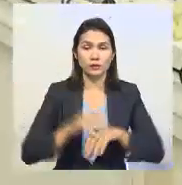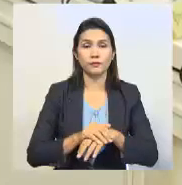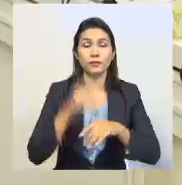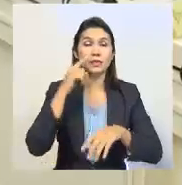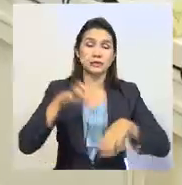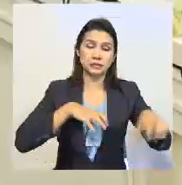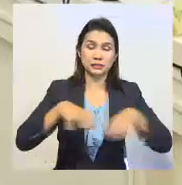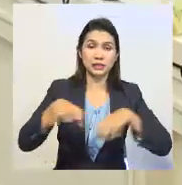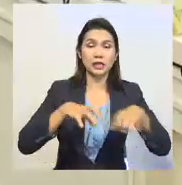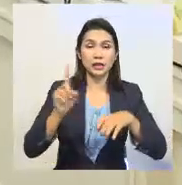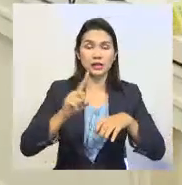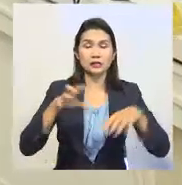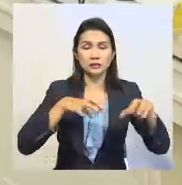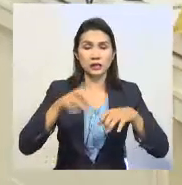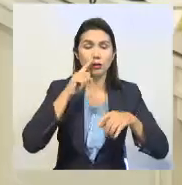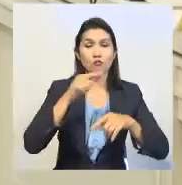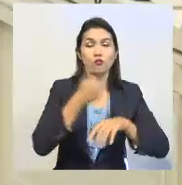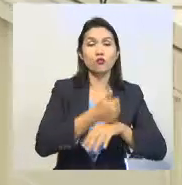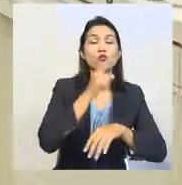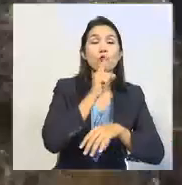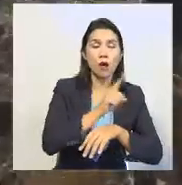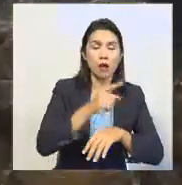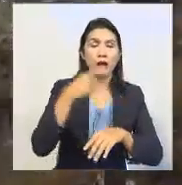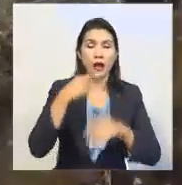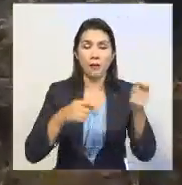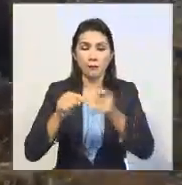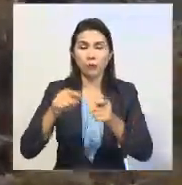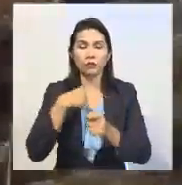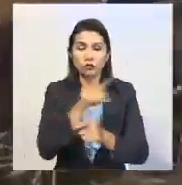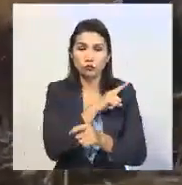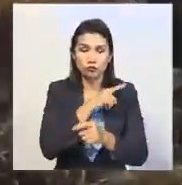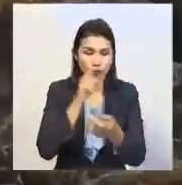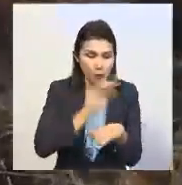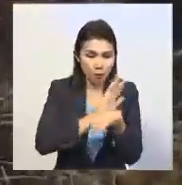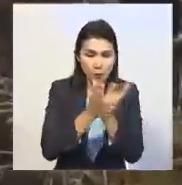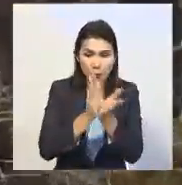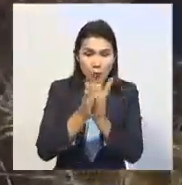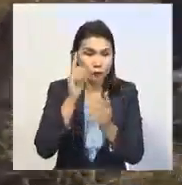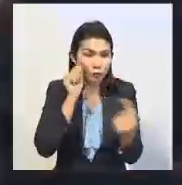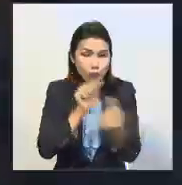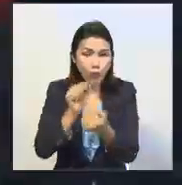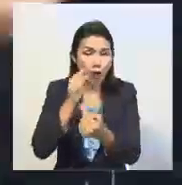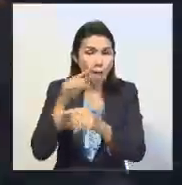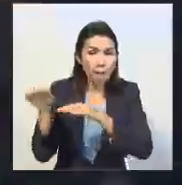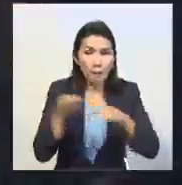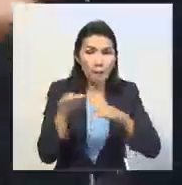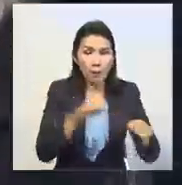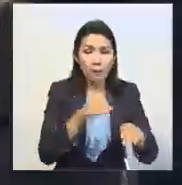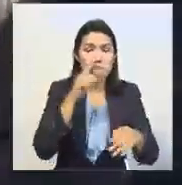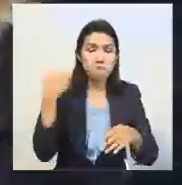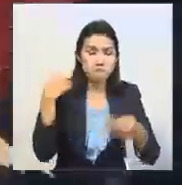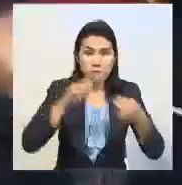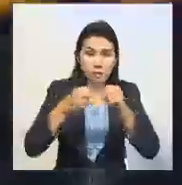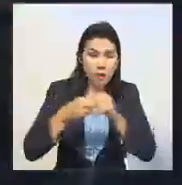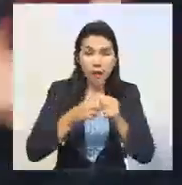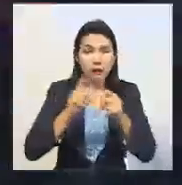ารณภัยที่ผู้ว่าราชการจังหวัดและนายอำเภอต้องเป็นหลักในการบูรณาการกับทุกภาคส่วนเตรียมความพร้อมในการเข้าระงับเหตุ